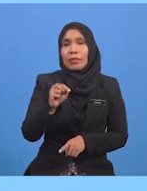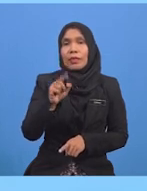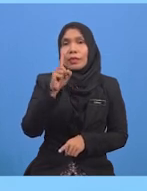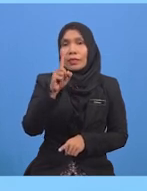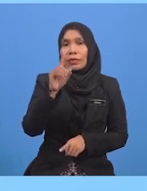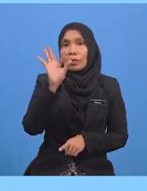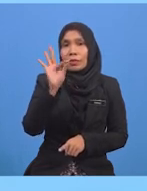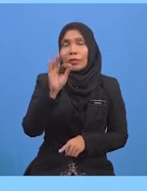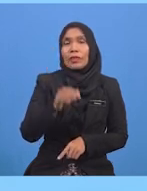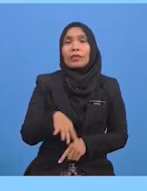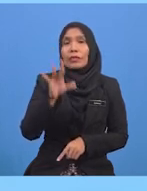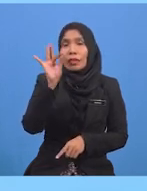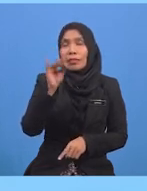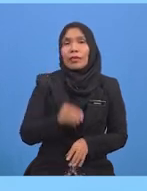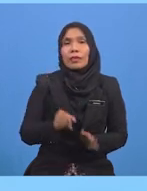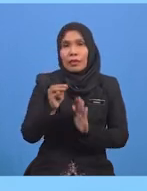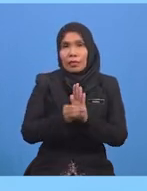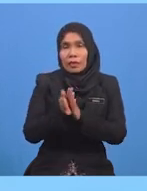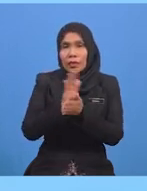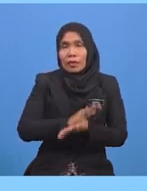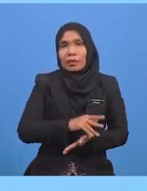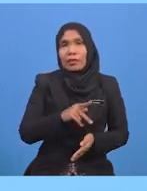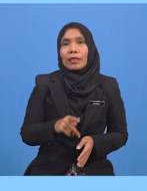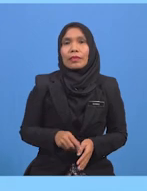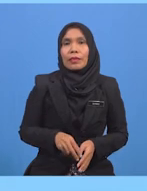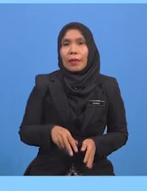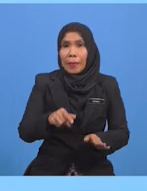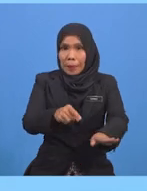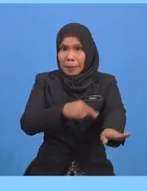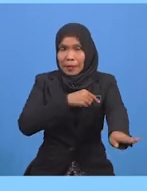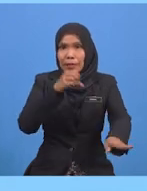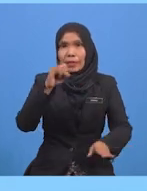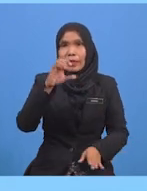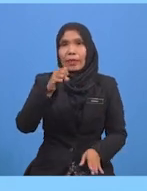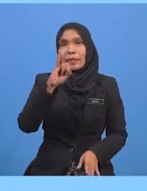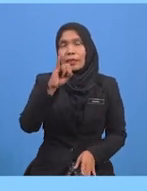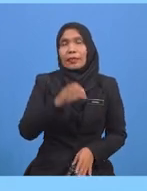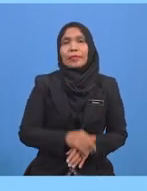0.198 menjadikan panjang sisi PQ ialah